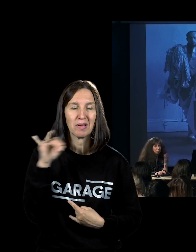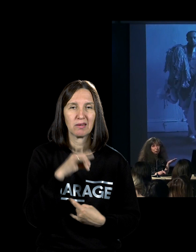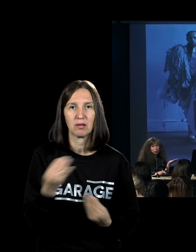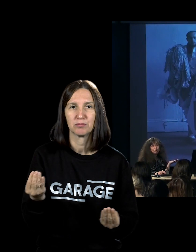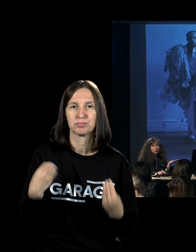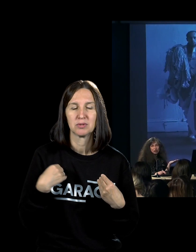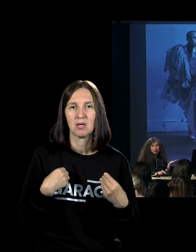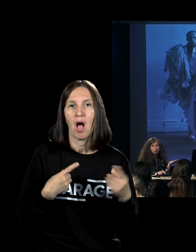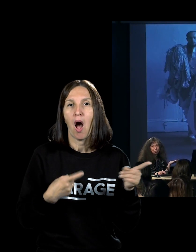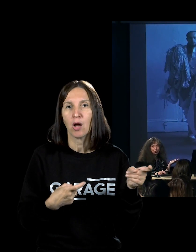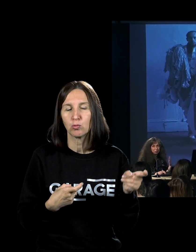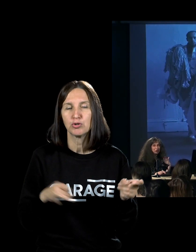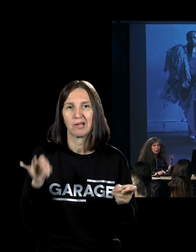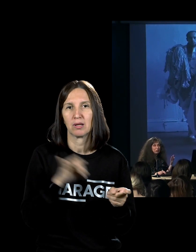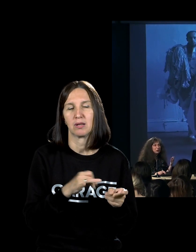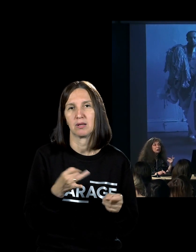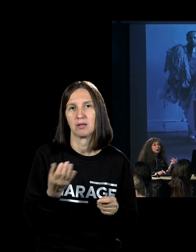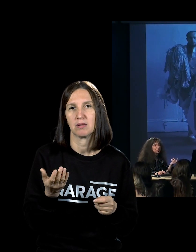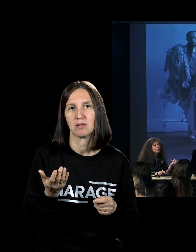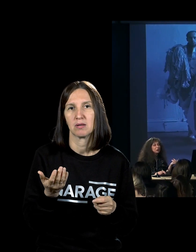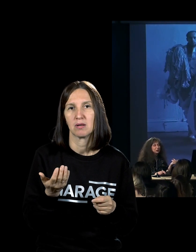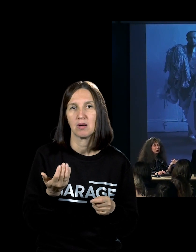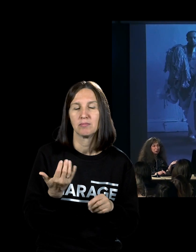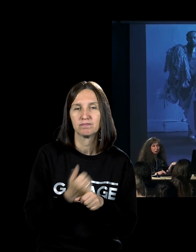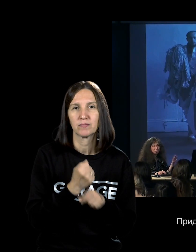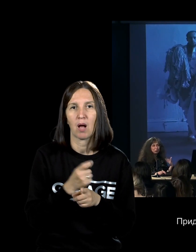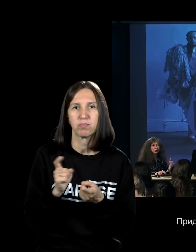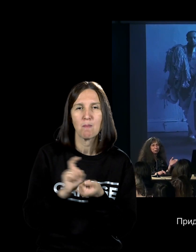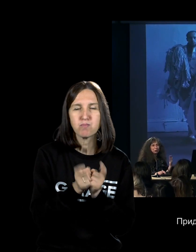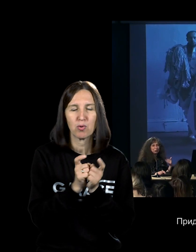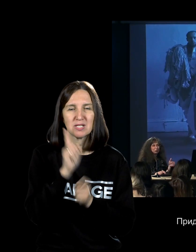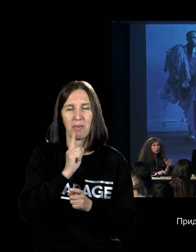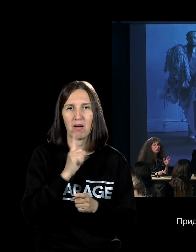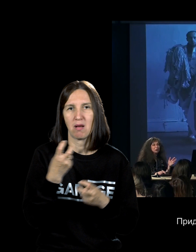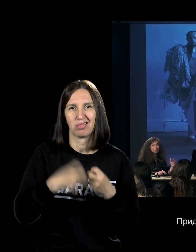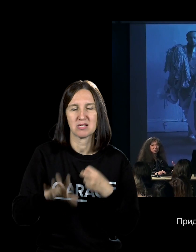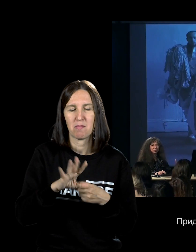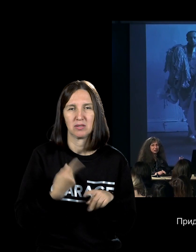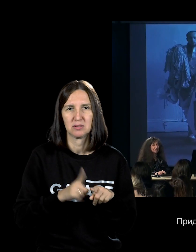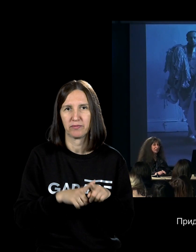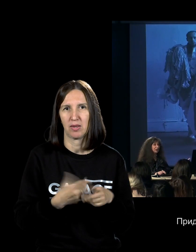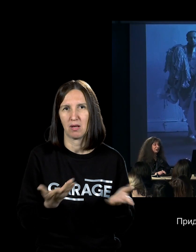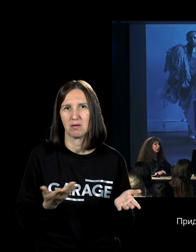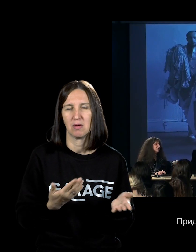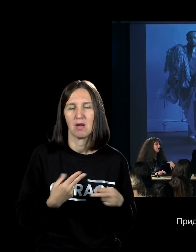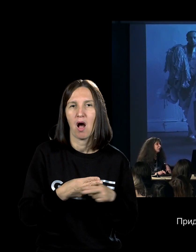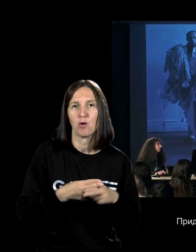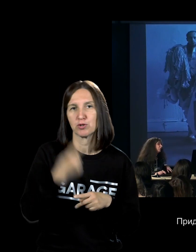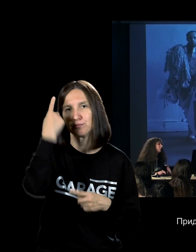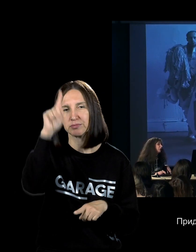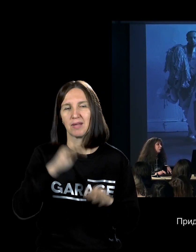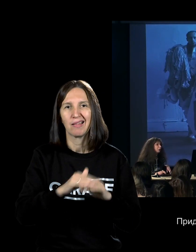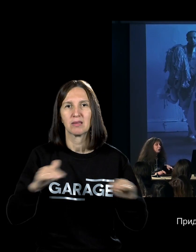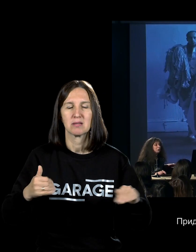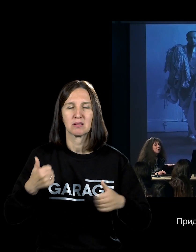и борются, пока у них не сломалось оружие, потому что придуманный детский рыцарский